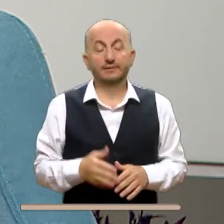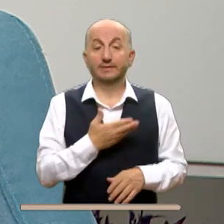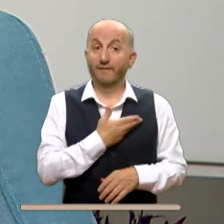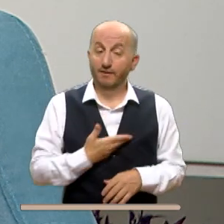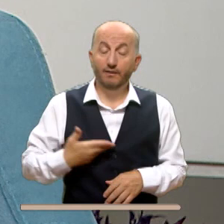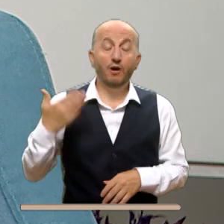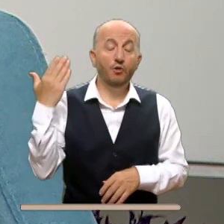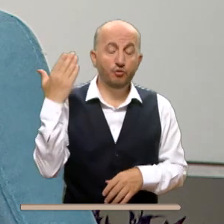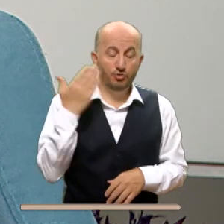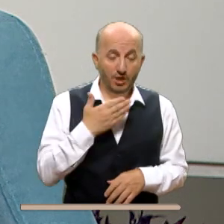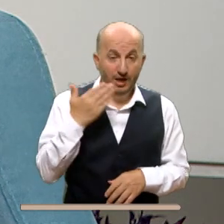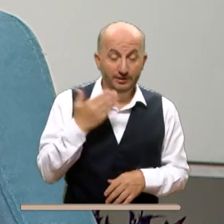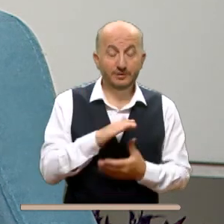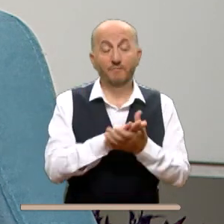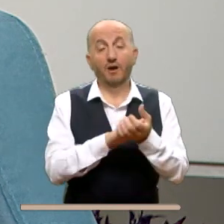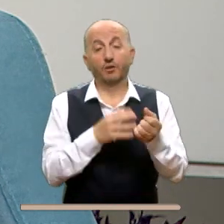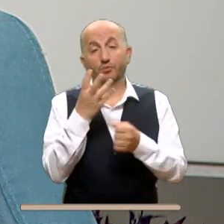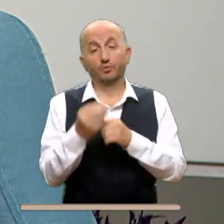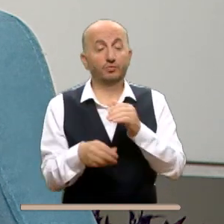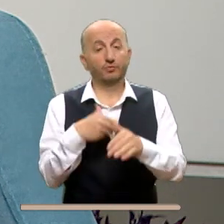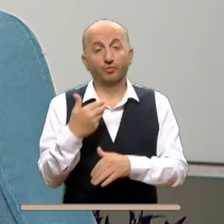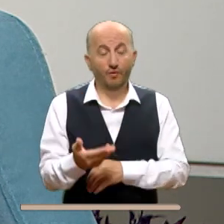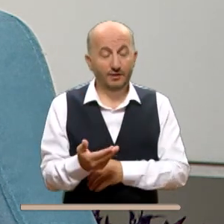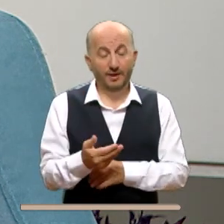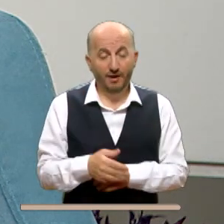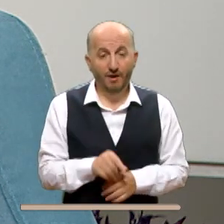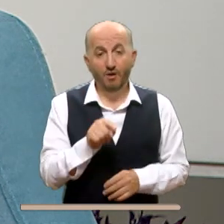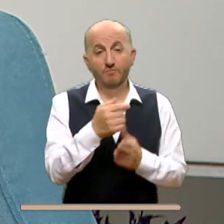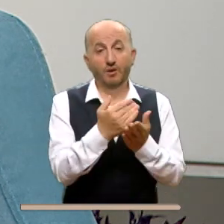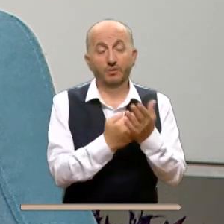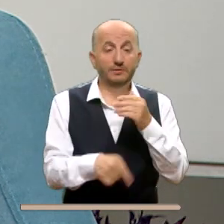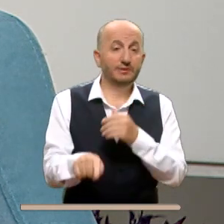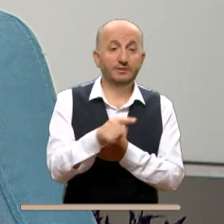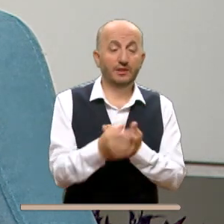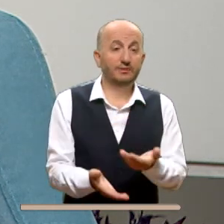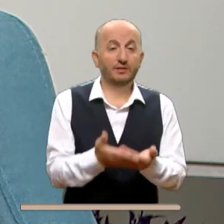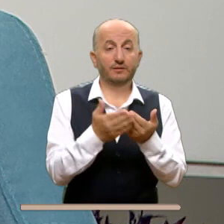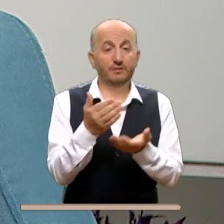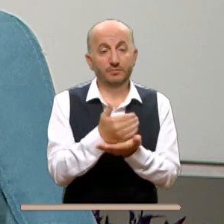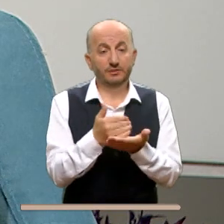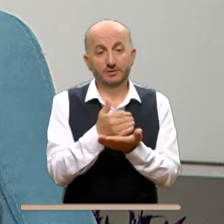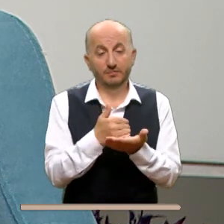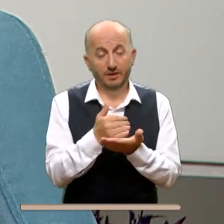Severek okuyacağınız, mezun olduktan sonra da o programın size sağladığı birikimle